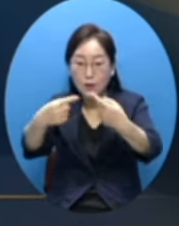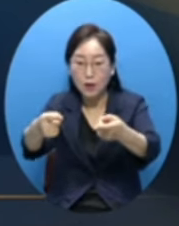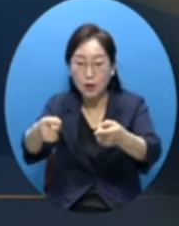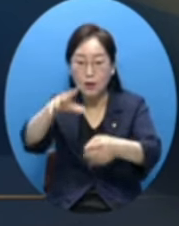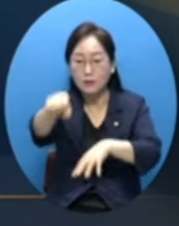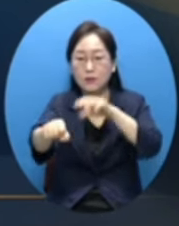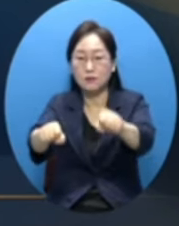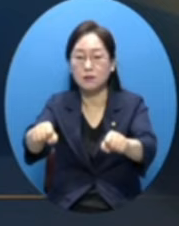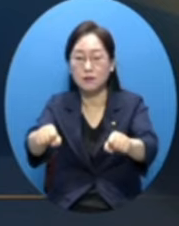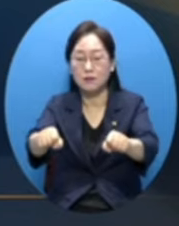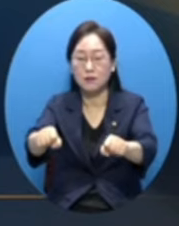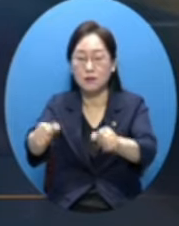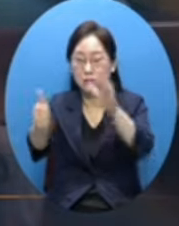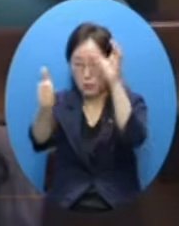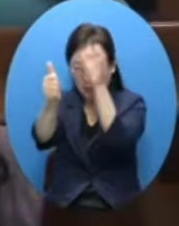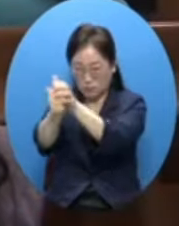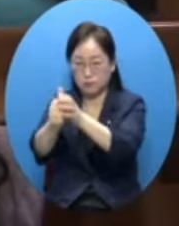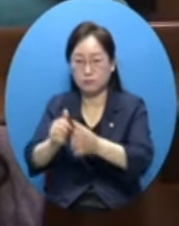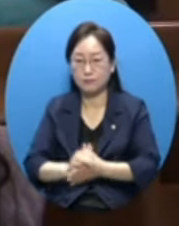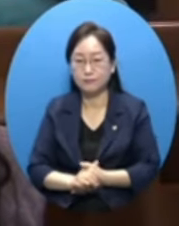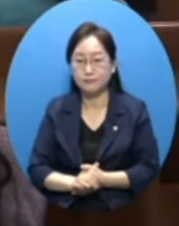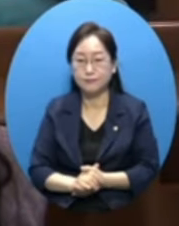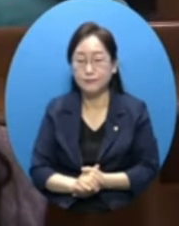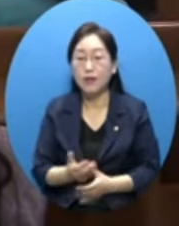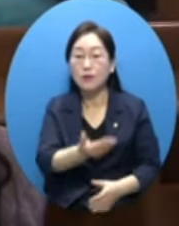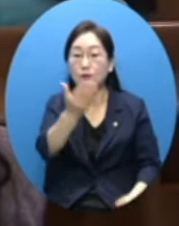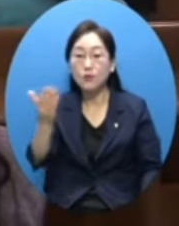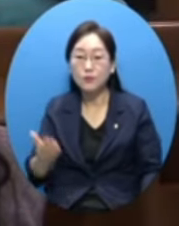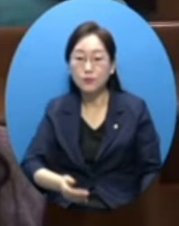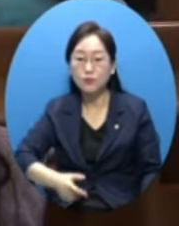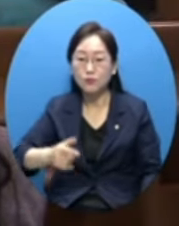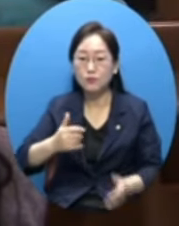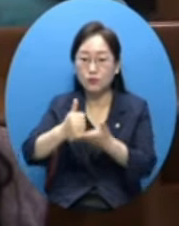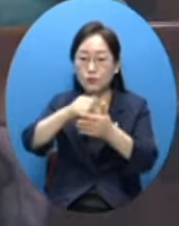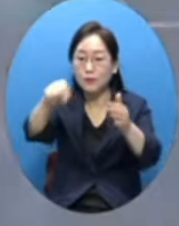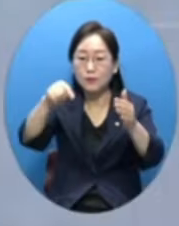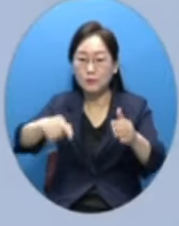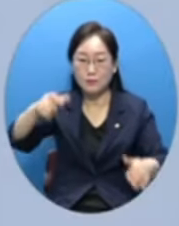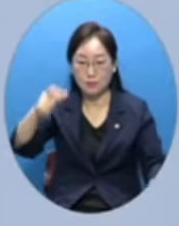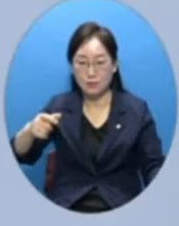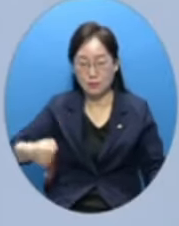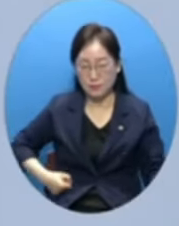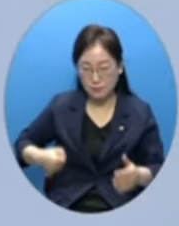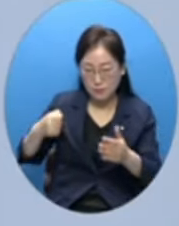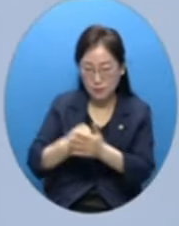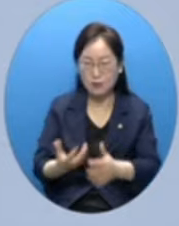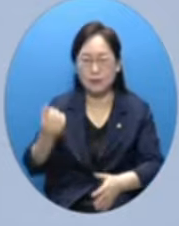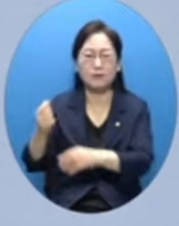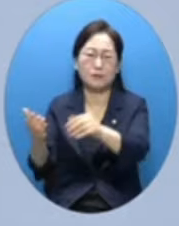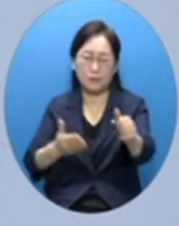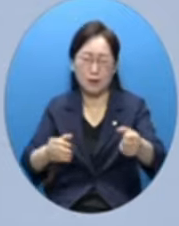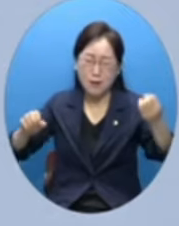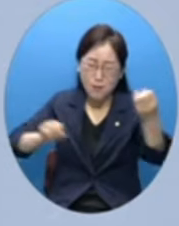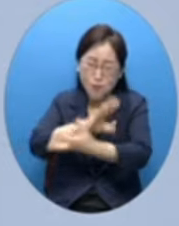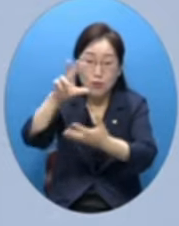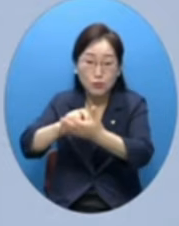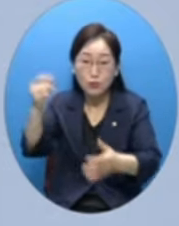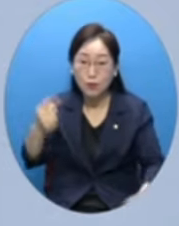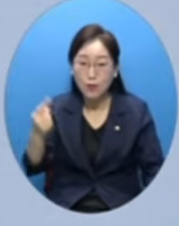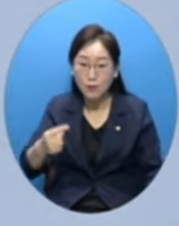차지하게 하라 아멘 여러분 주님에서 강하고 담대하기 바랍니다 어떠 환과 문제가 다가온다고